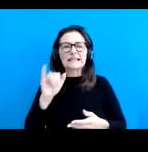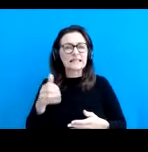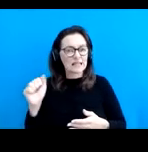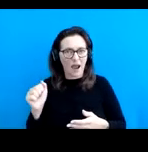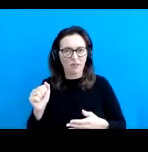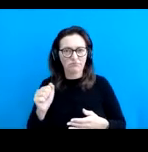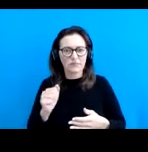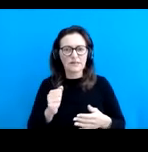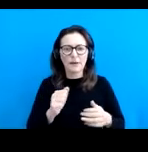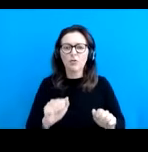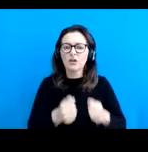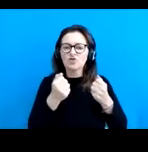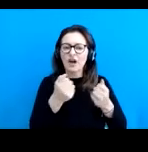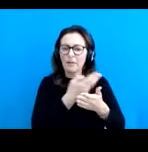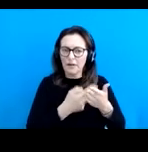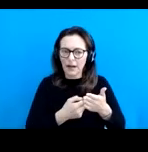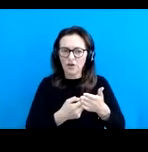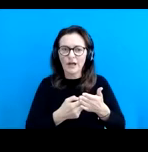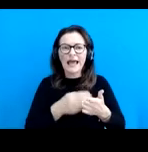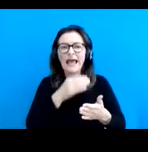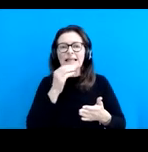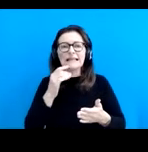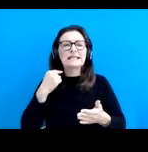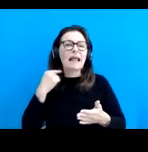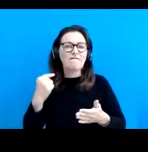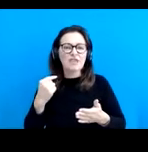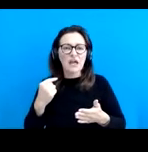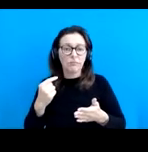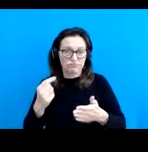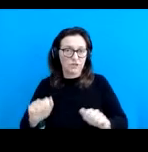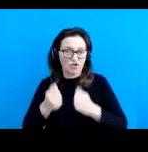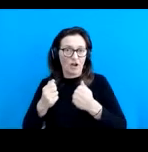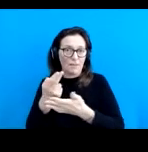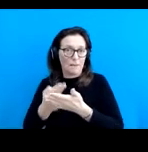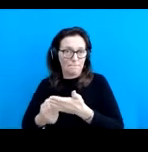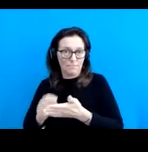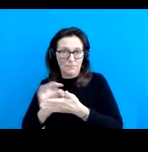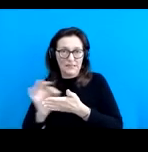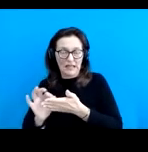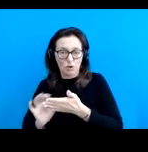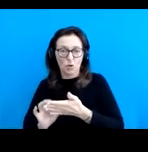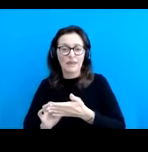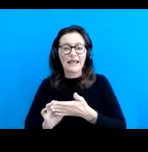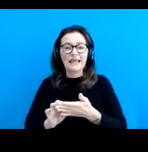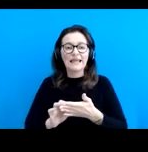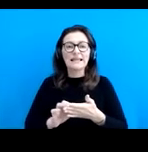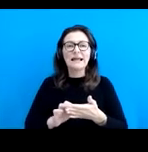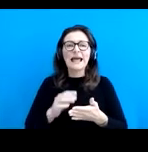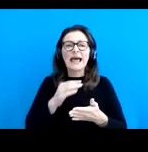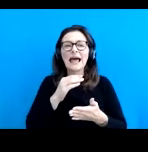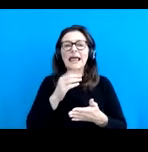pri branju, disgrafija, težava pri pisanju in diskalkulija, kot težava pri